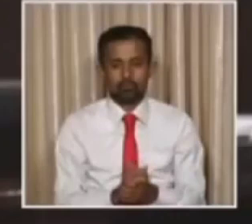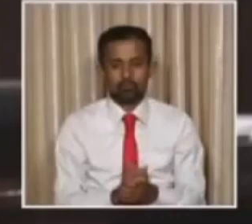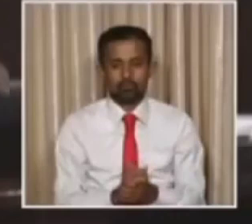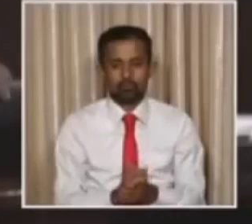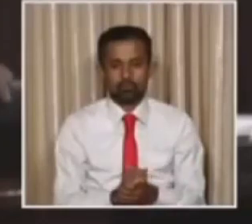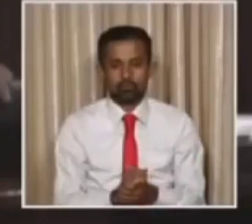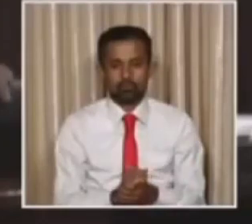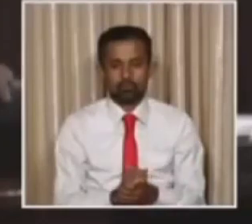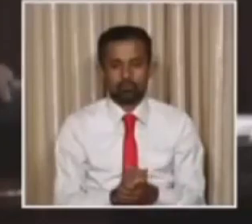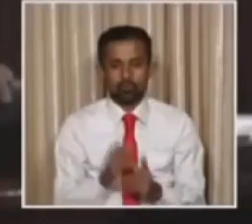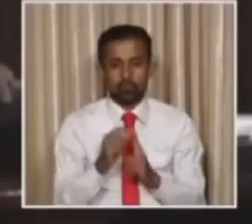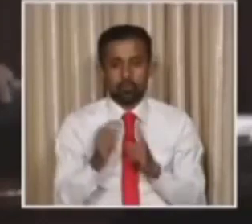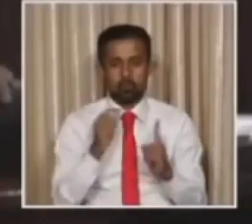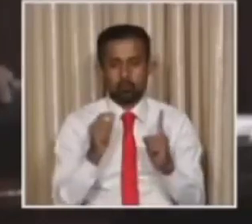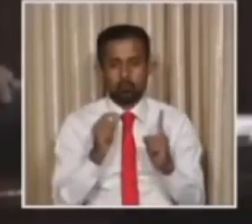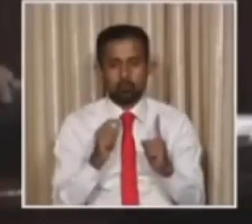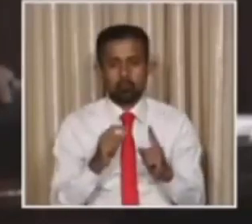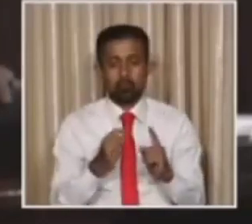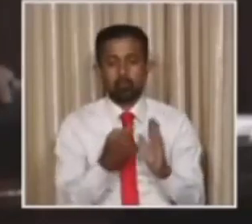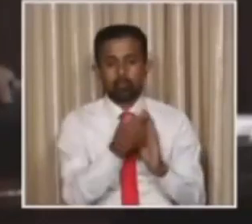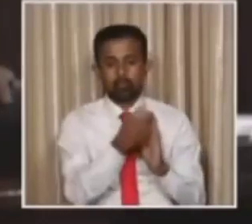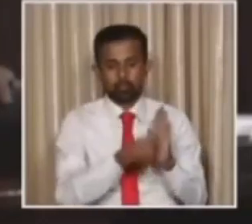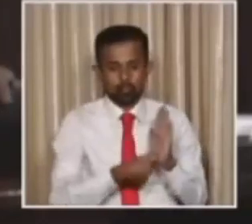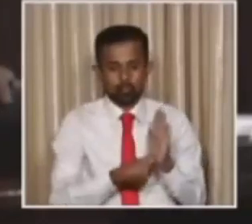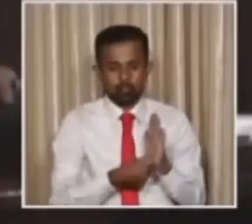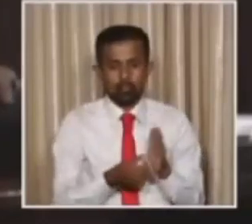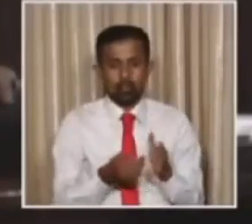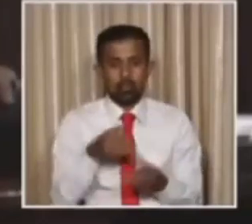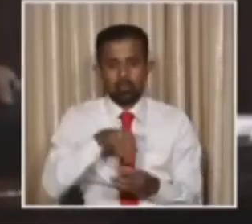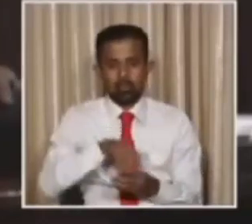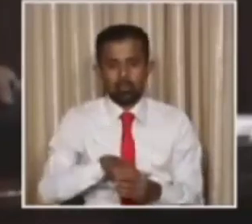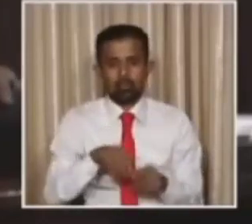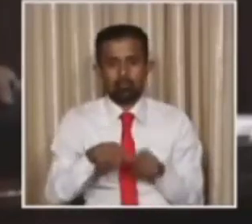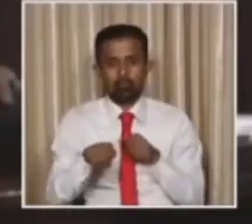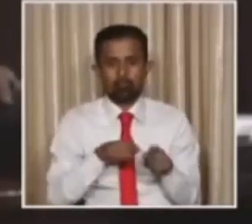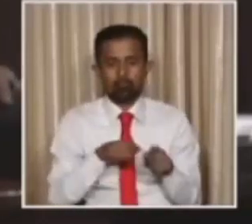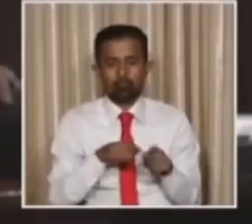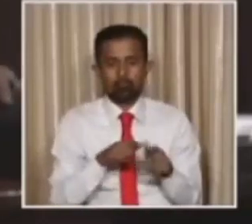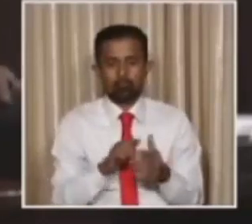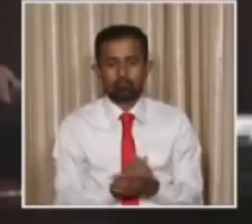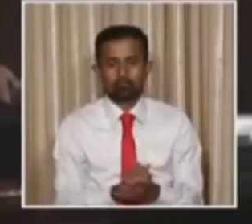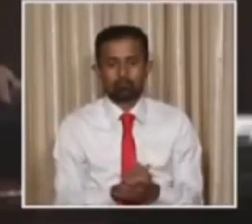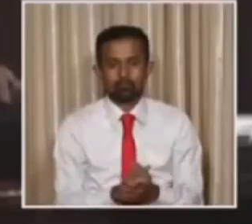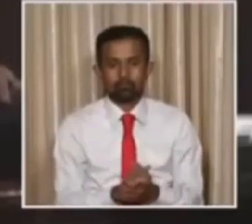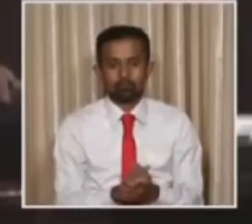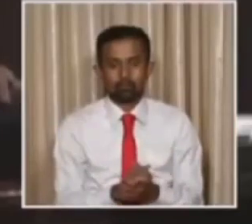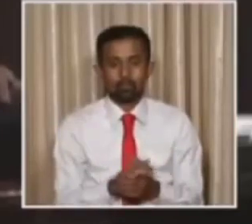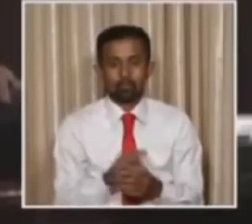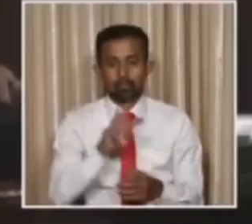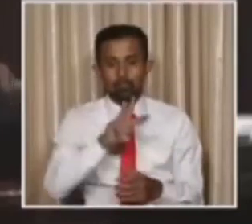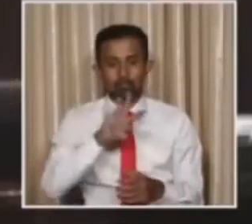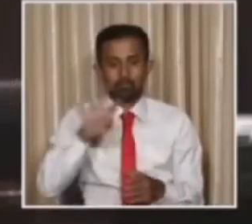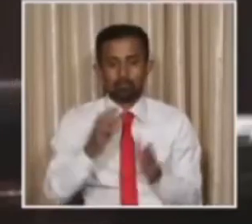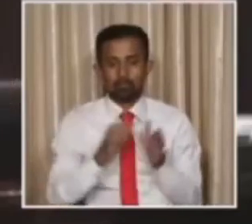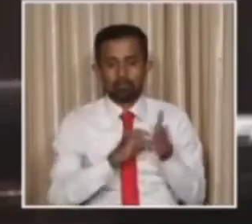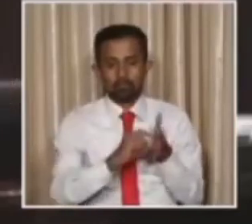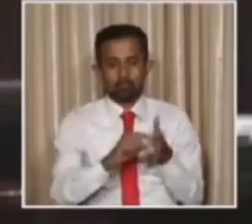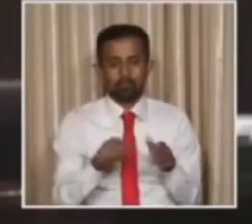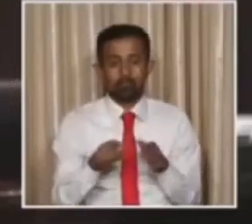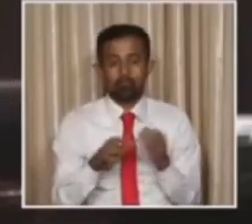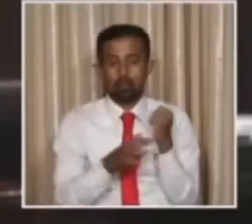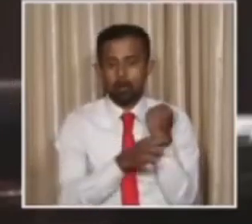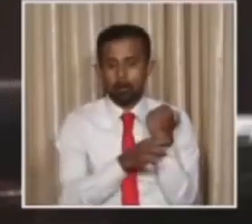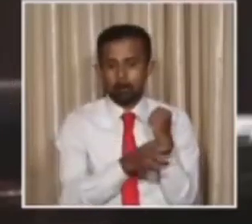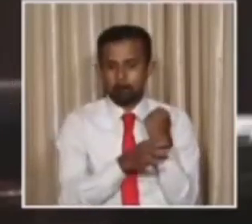Desiya Kootavim Paralamandra uripinar Rasamanikyam Shanakiyan avargal kadandha oru Paralamandra amaivin podu Mattakalappu mavatta makkal edhunokkum pokkuvarathu pirachinai